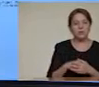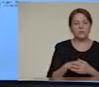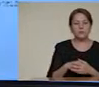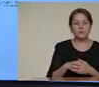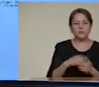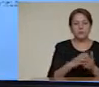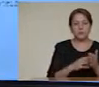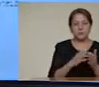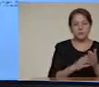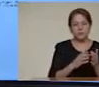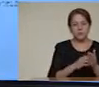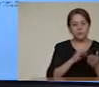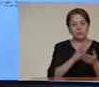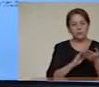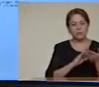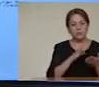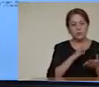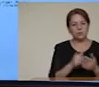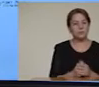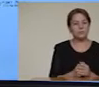kamchilikni ifodalangan mana bu tasvirda.